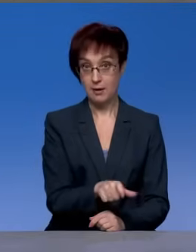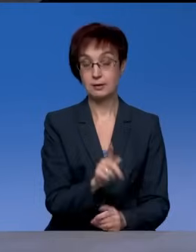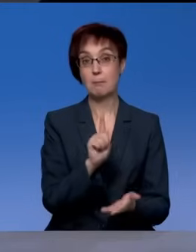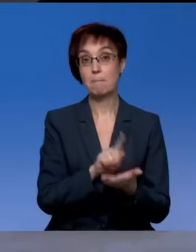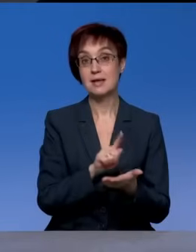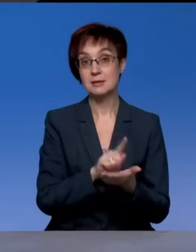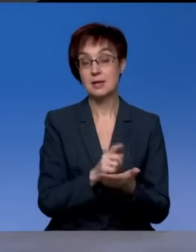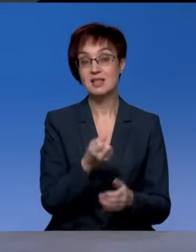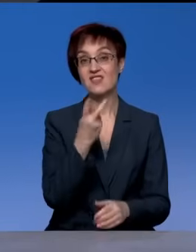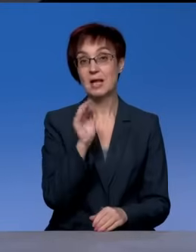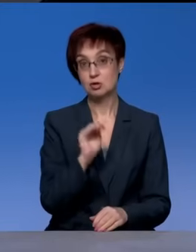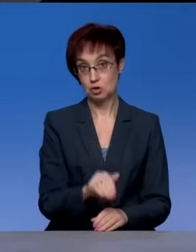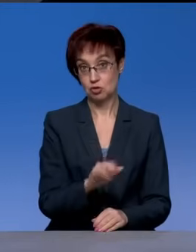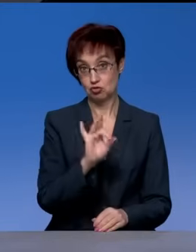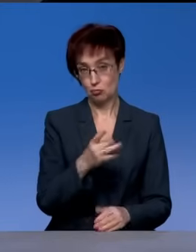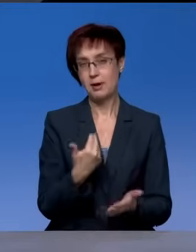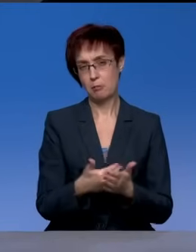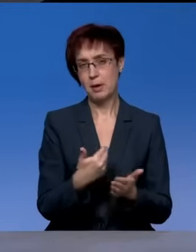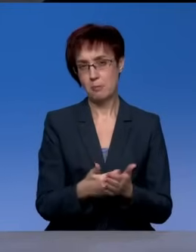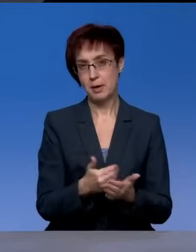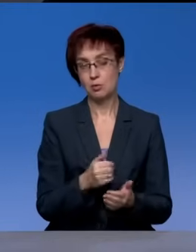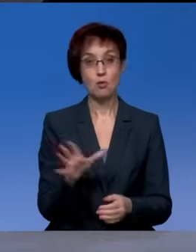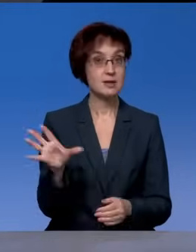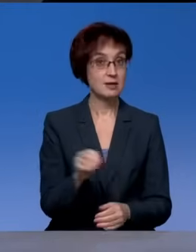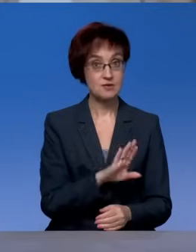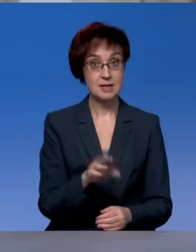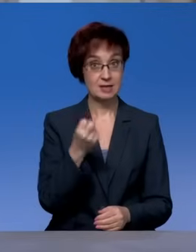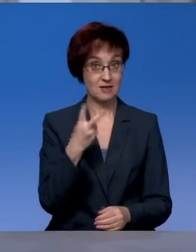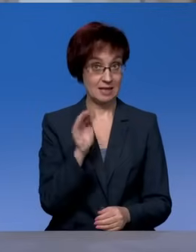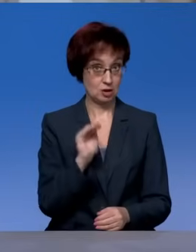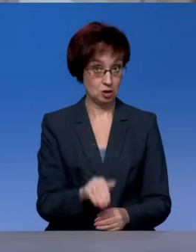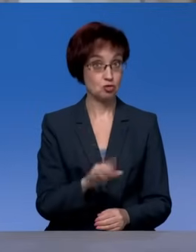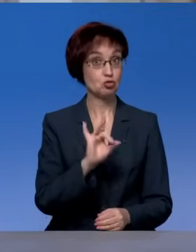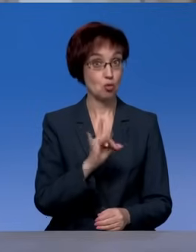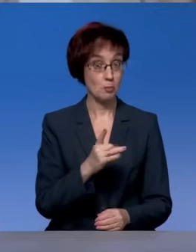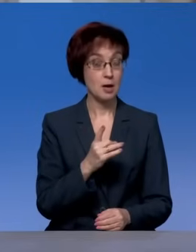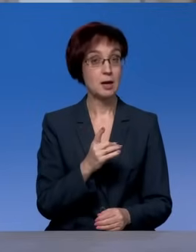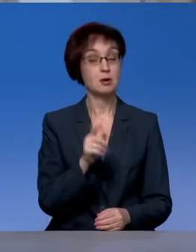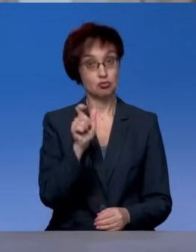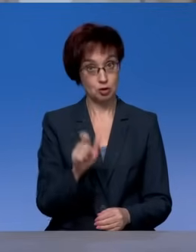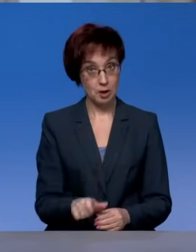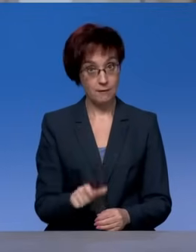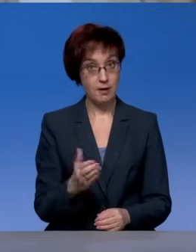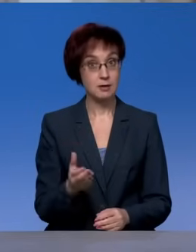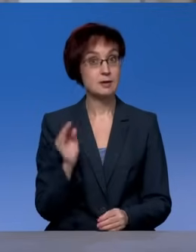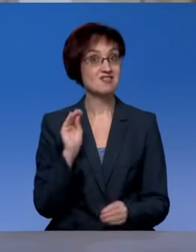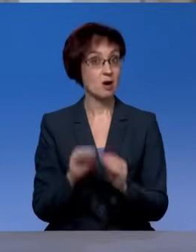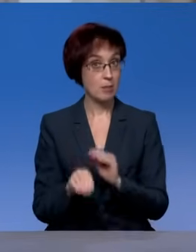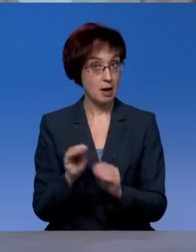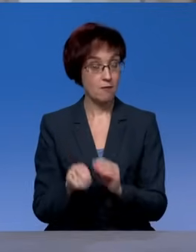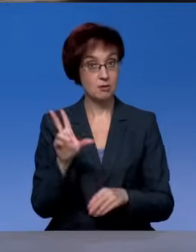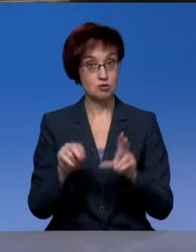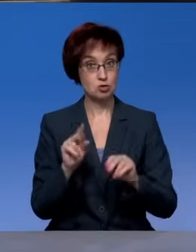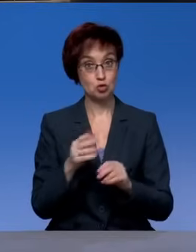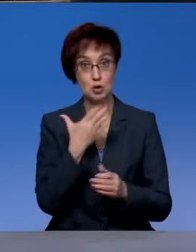тысяч рублей, к примеру, далеко не все 12 тысяч рублей действительно этот человек сформировал за счет своей